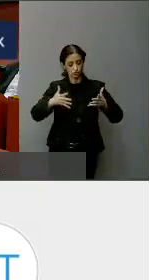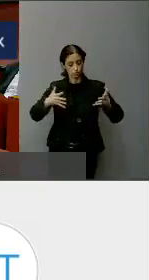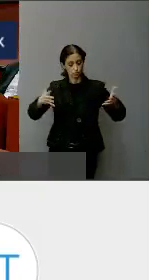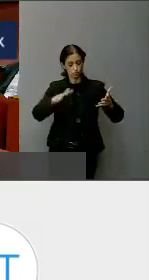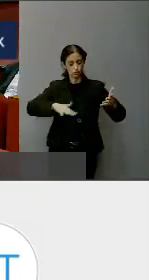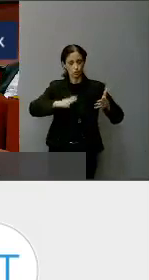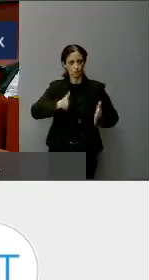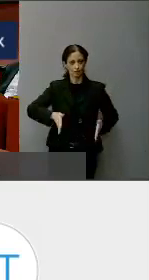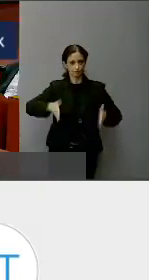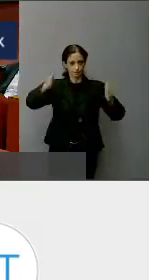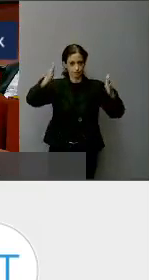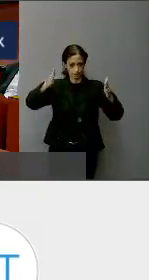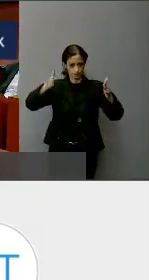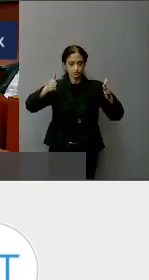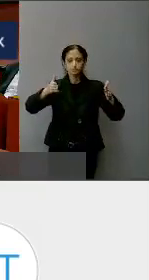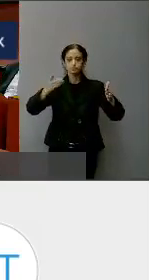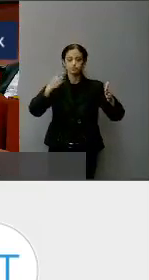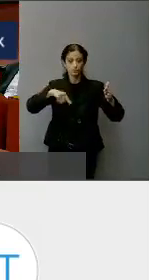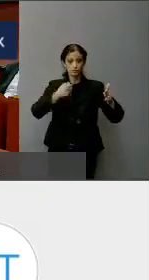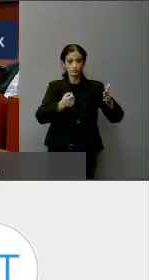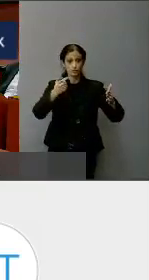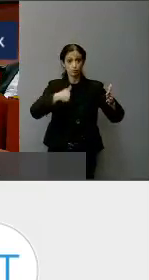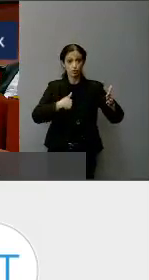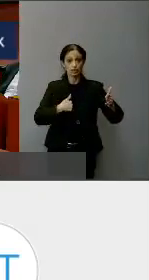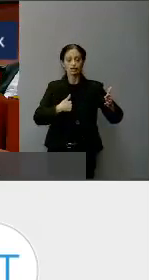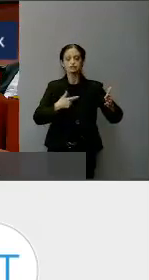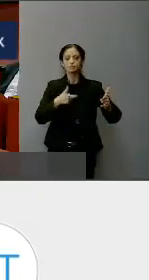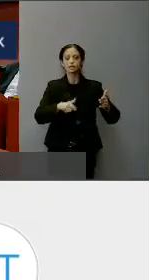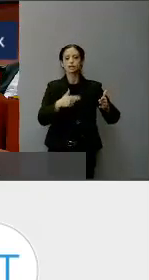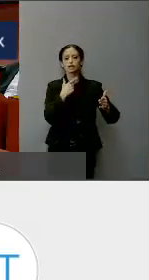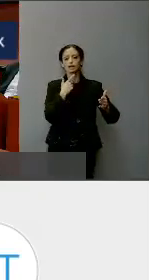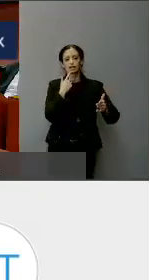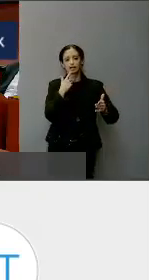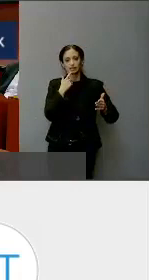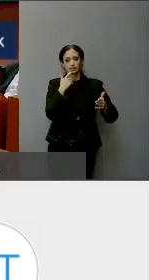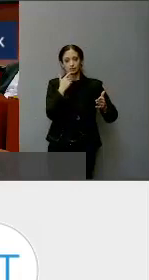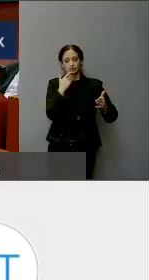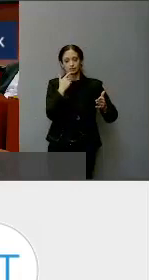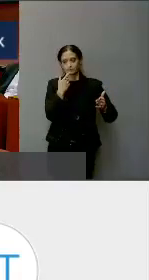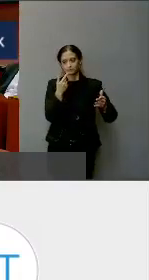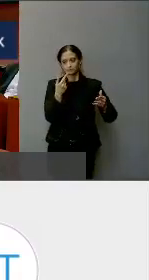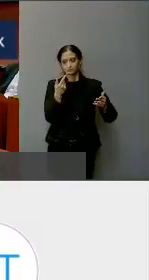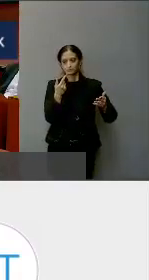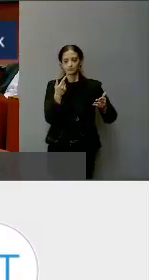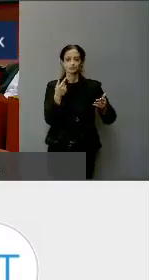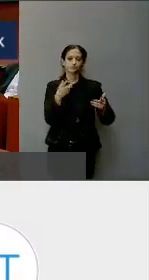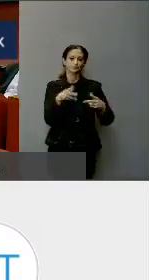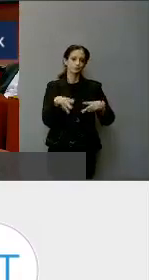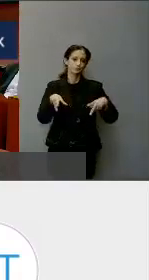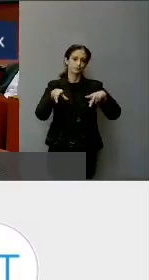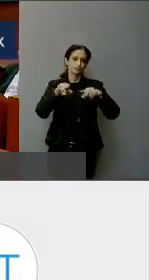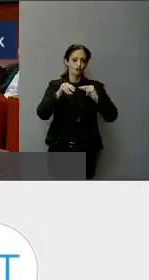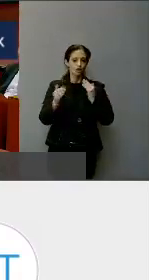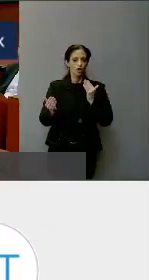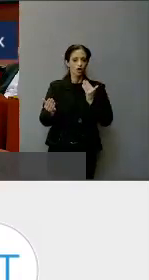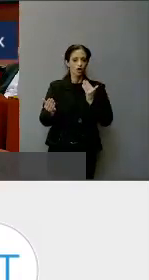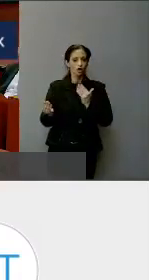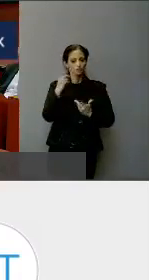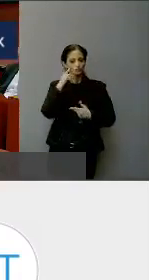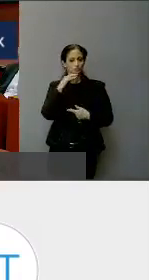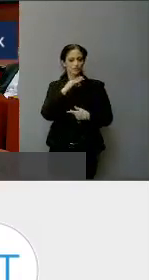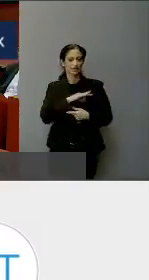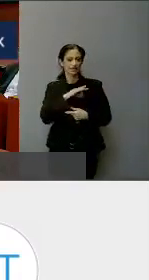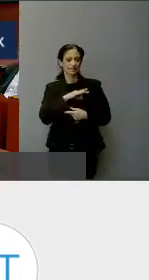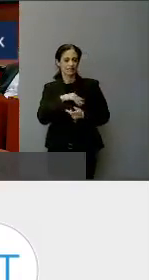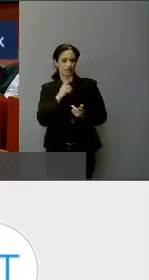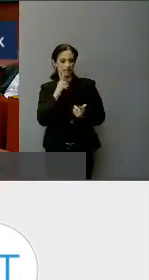per noi sono importanti perché perché mette in campo di nuovo un po il tema dei conflitti di interesse nel senso che